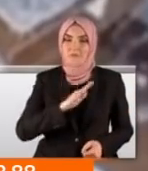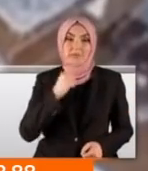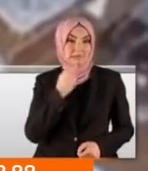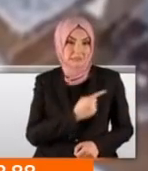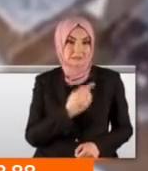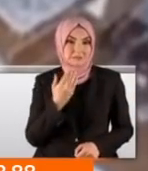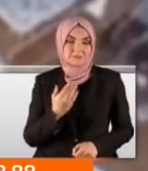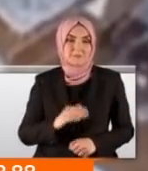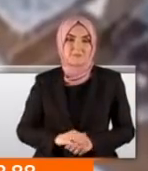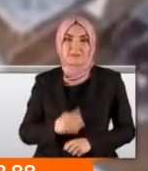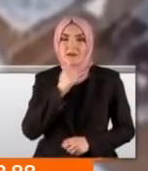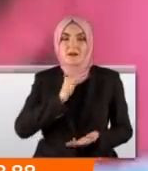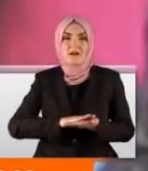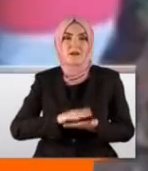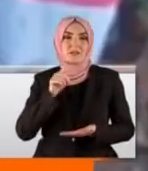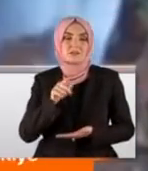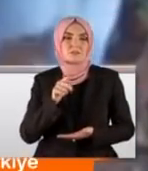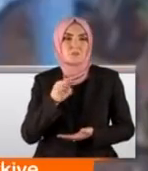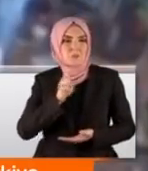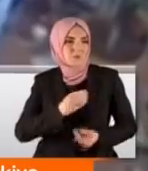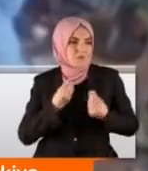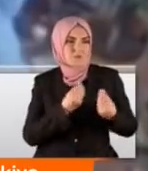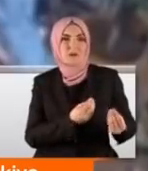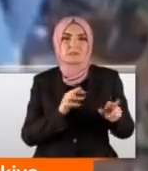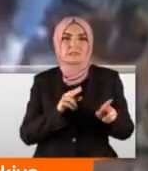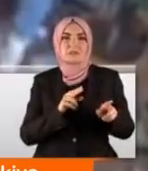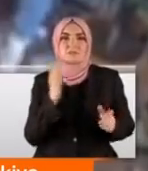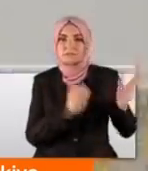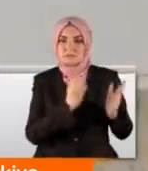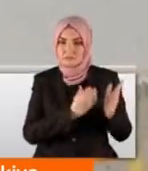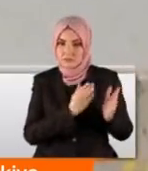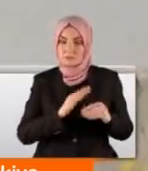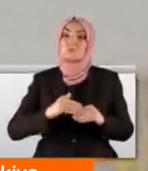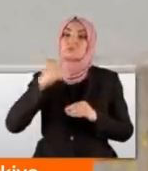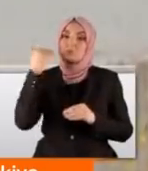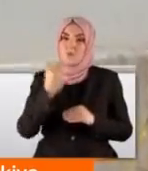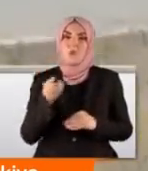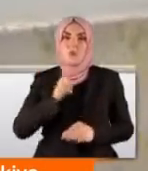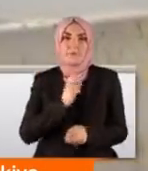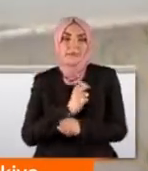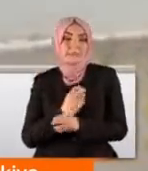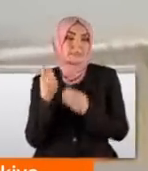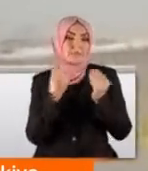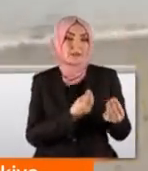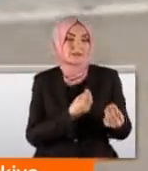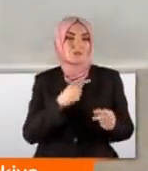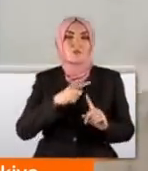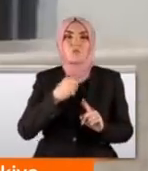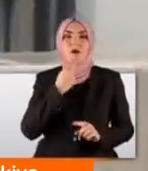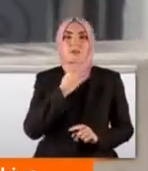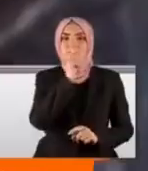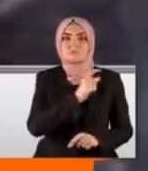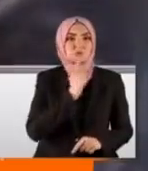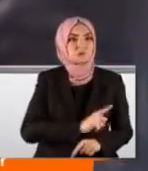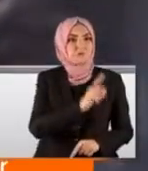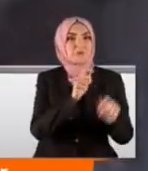arkadaşı tarafından ölümüne darp edilen sonrasında ise ölüm tehditleri alan Tuğba Erçakar şikayetçi olsa da saldırgan serbest